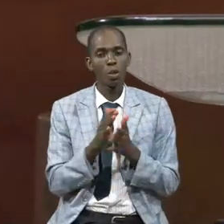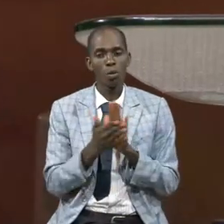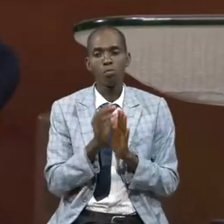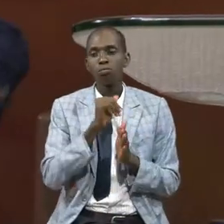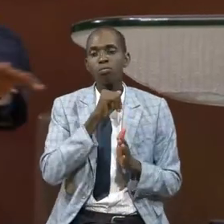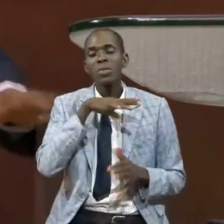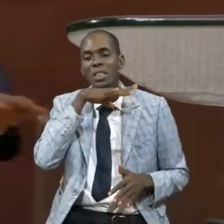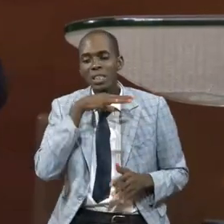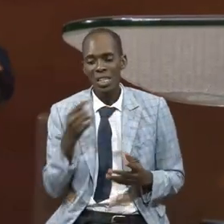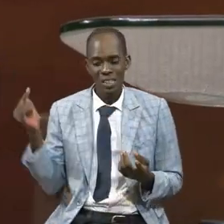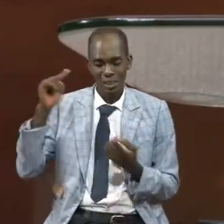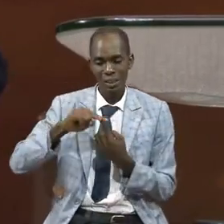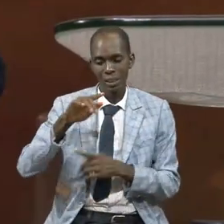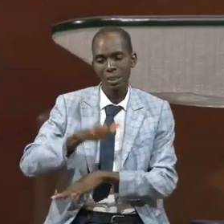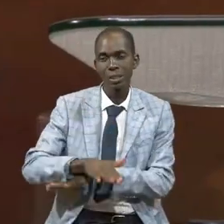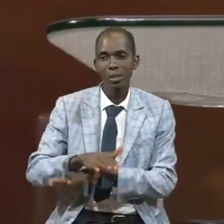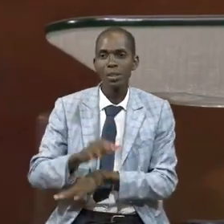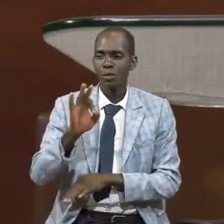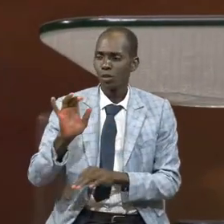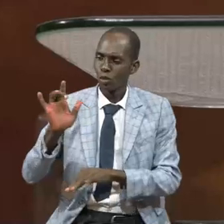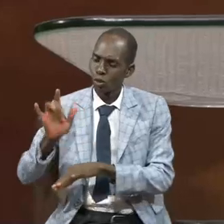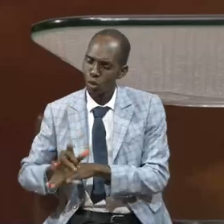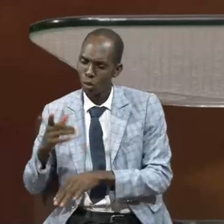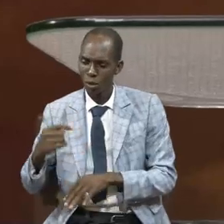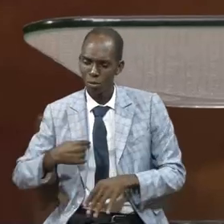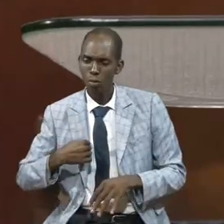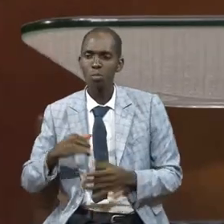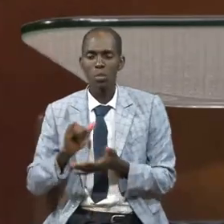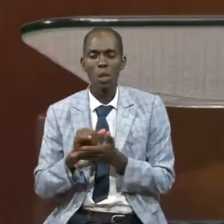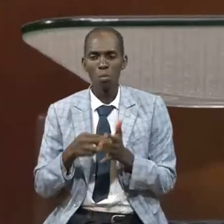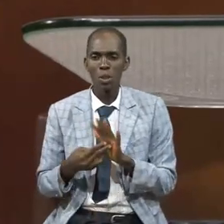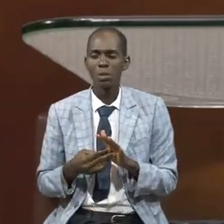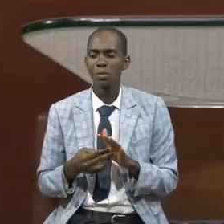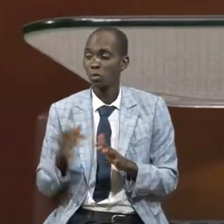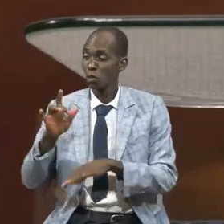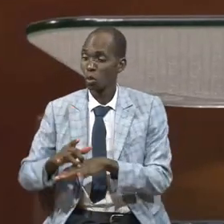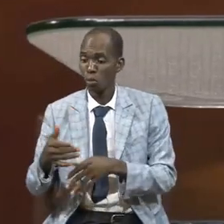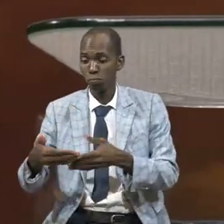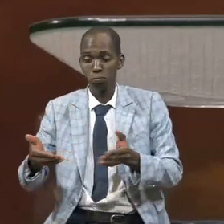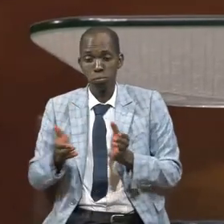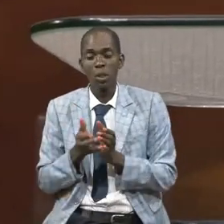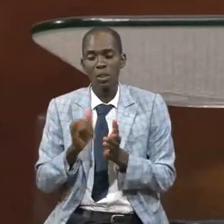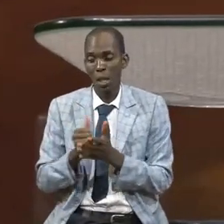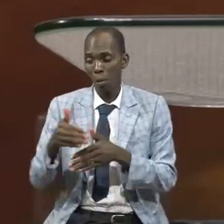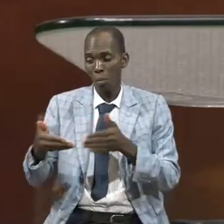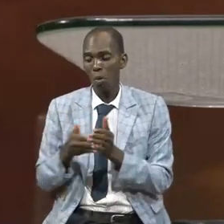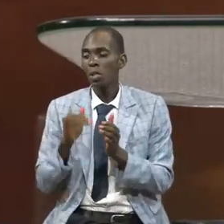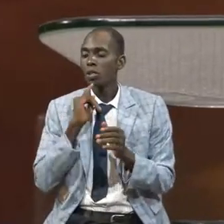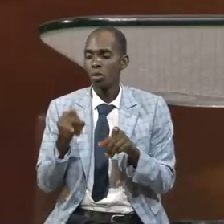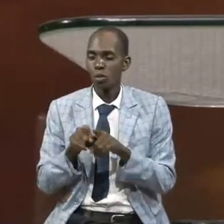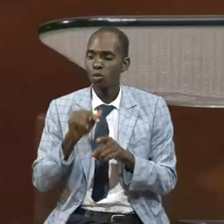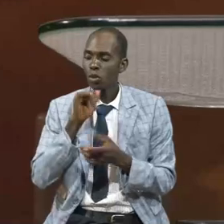jusqu'au soir. Si vous touchez ceci, alors ceci est impur. Et puis le lépreux doit aussi